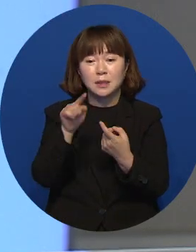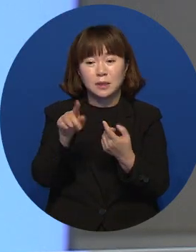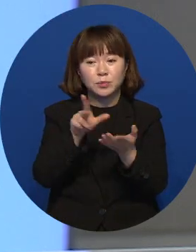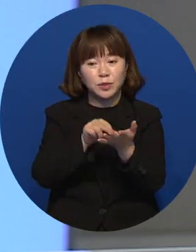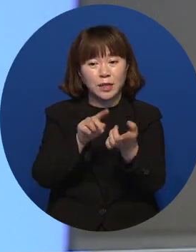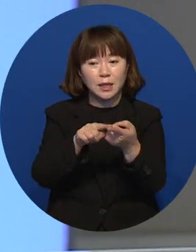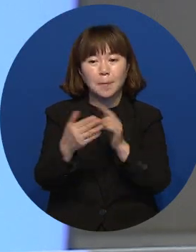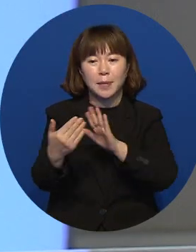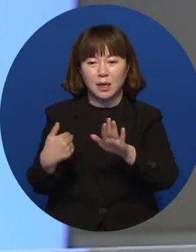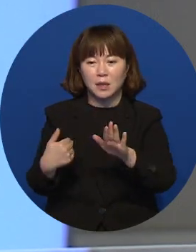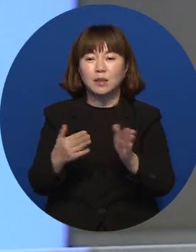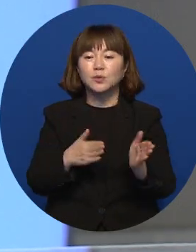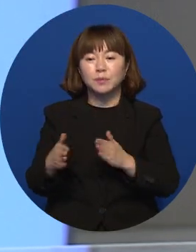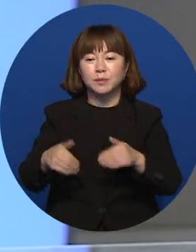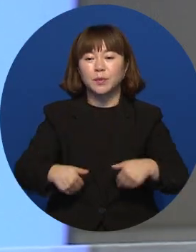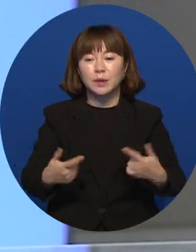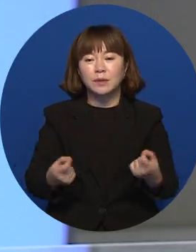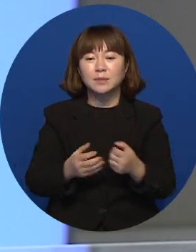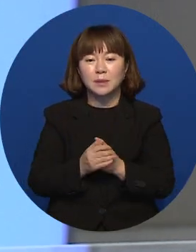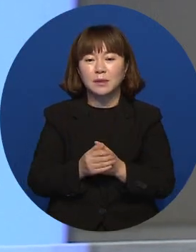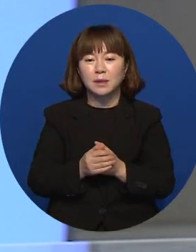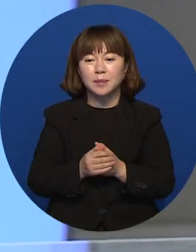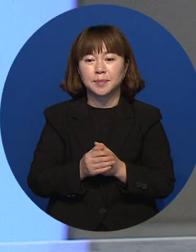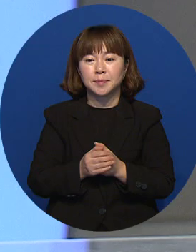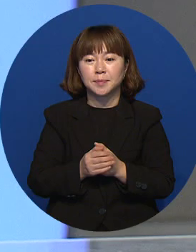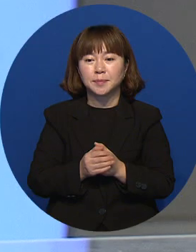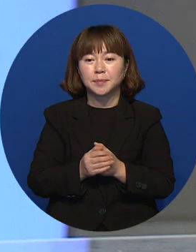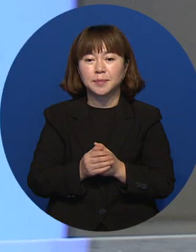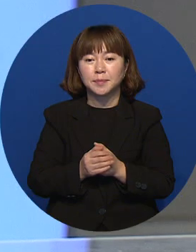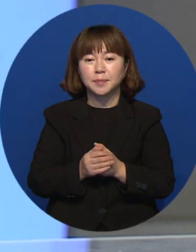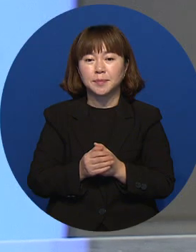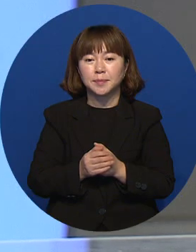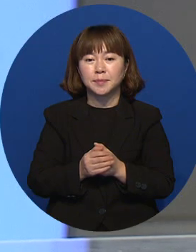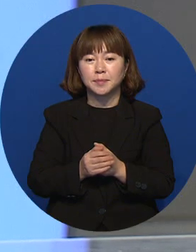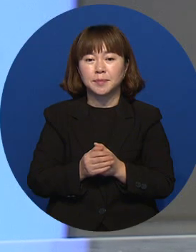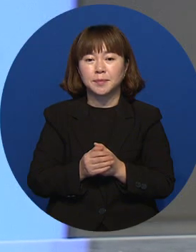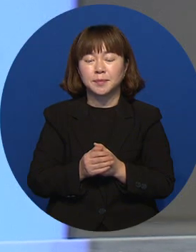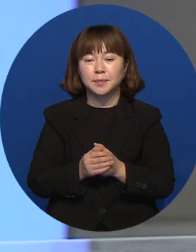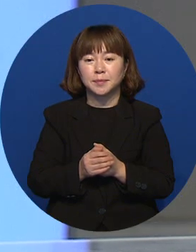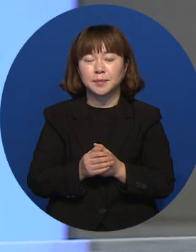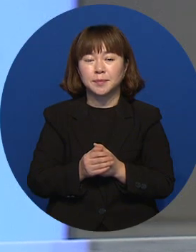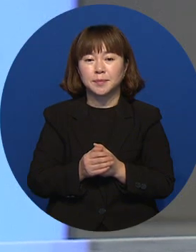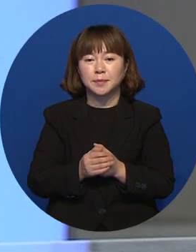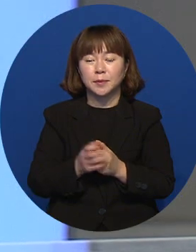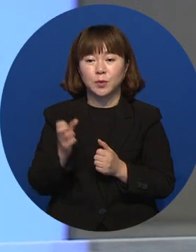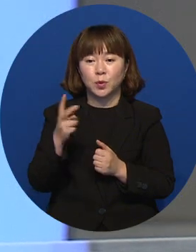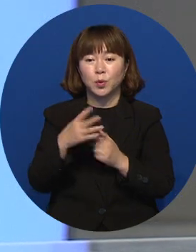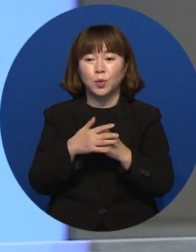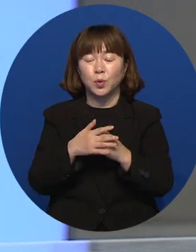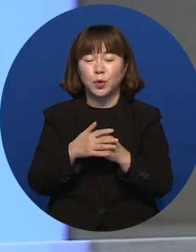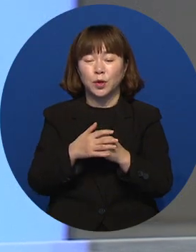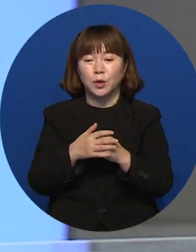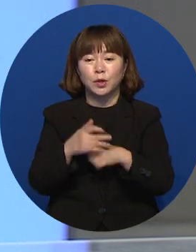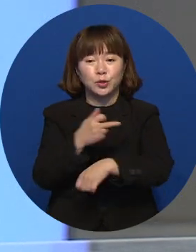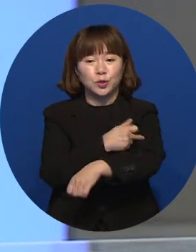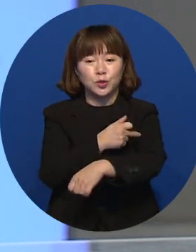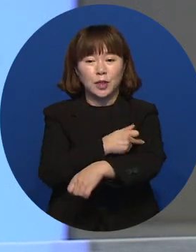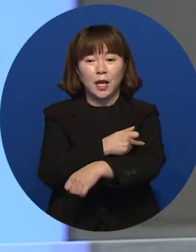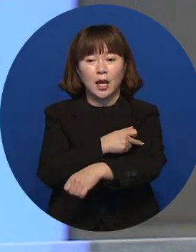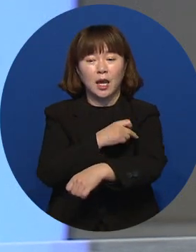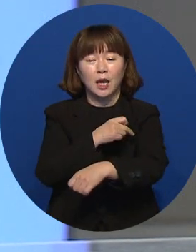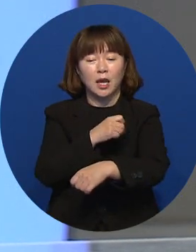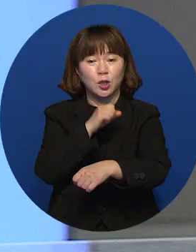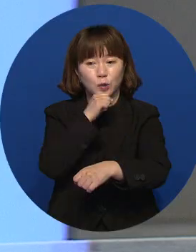미리미리 준비하는 게 에 제 생각에는 굉장히 중요할 것 같습니다 그리고 또 한편으로 이제 접종 예를 들고 지금 어